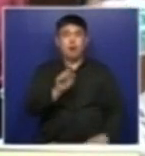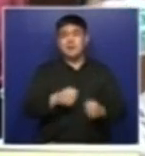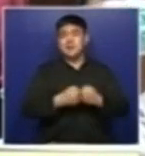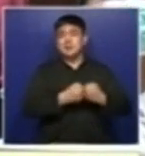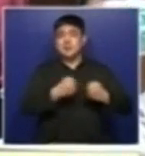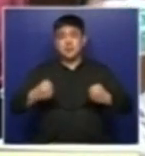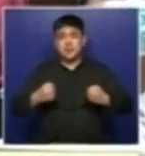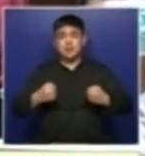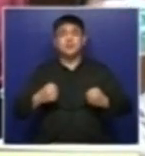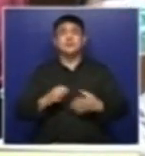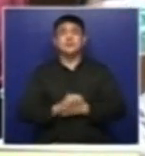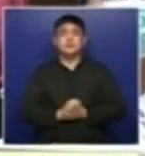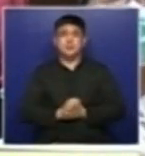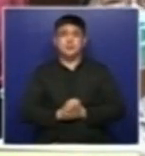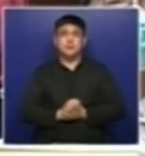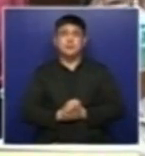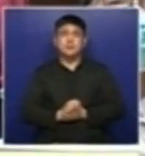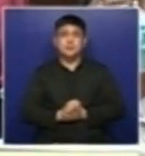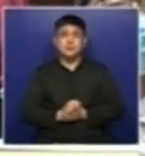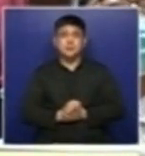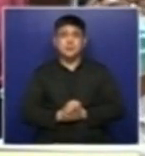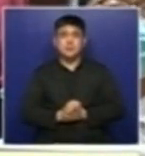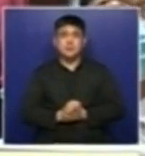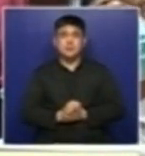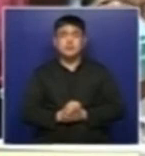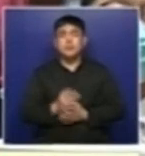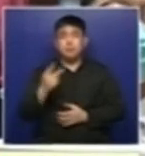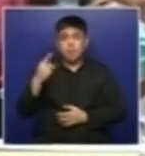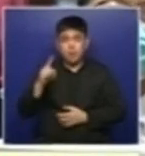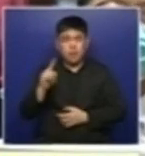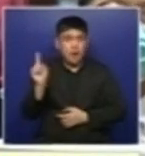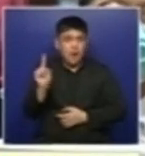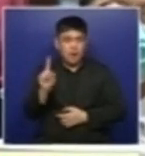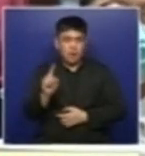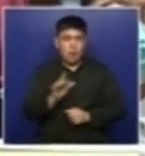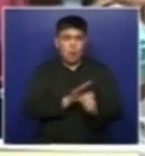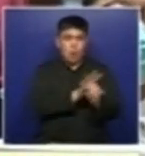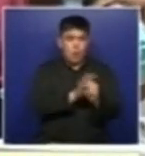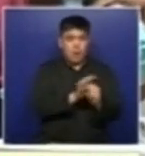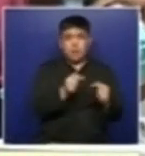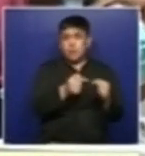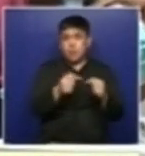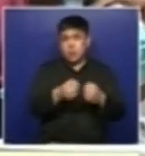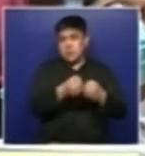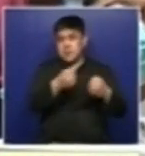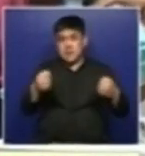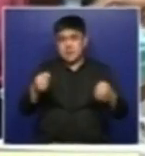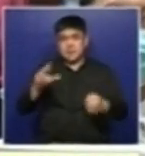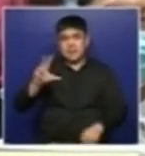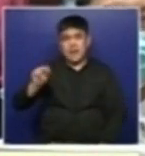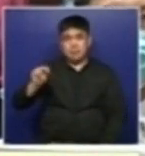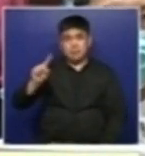สถานการณ์ในเวลาฉุกเฉินนะครับเพื่อโควิดเนี่ยไปถึงวันที่31สิงหาค